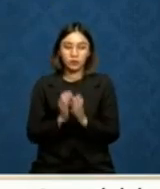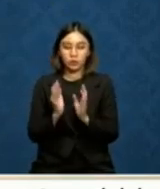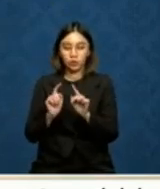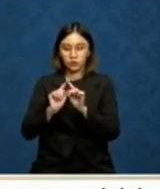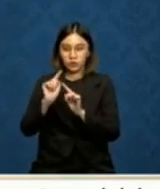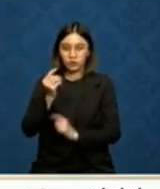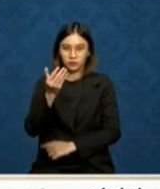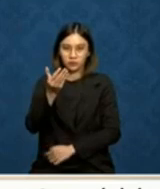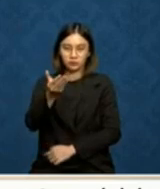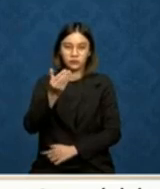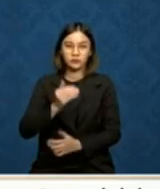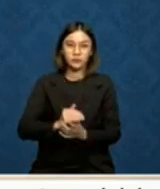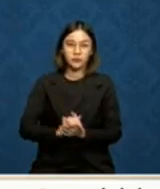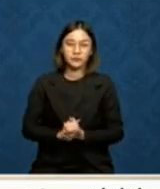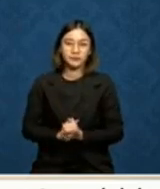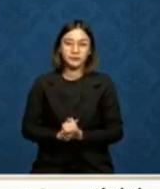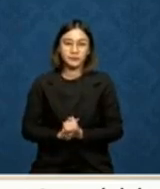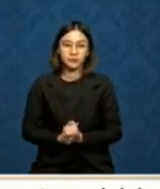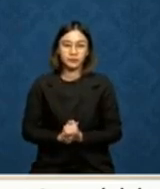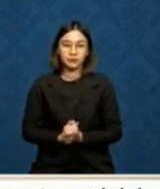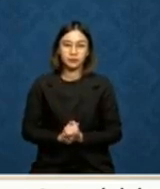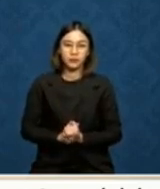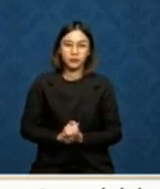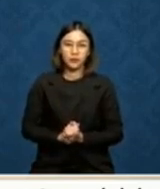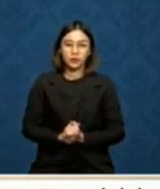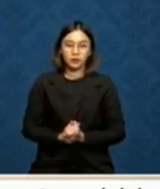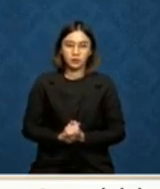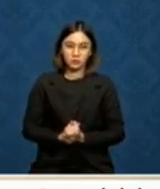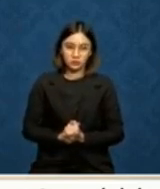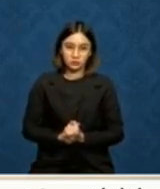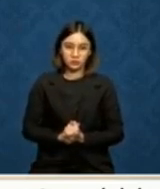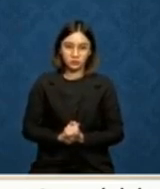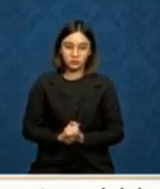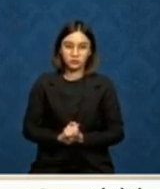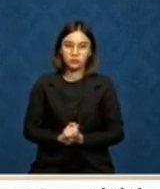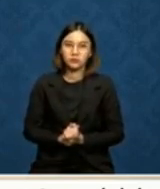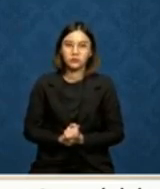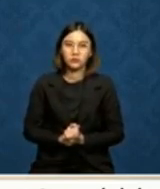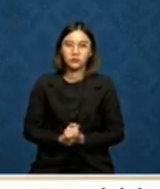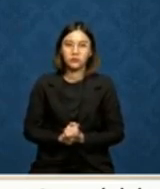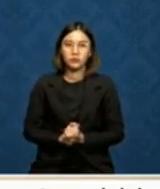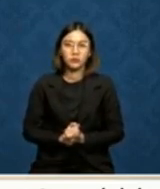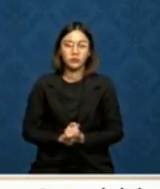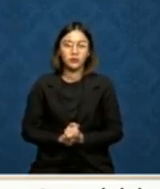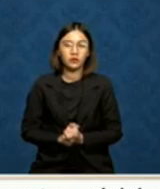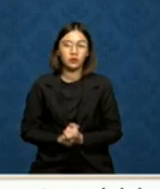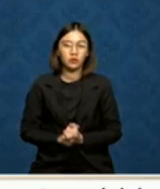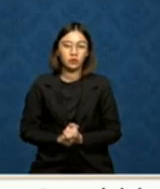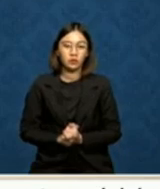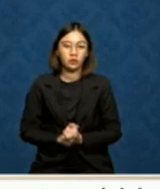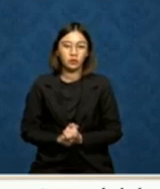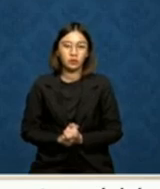แรกเชิญท่านอัศพลสันไตภพเชิญครับ